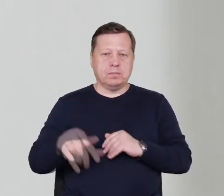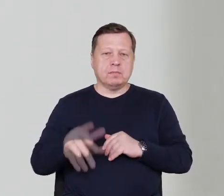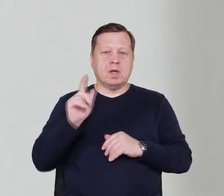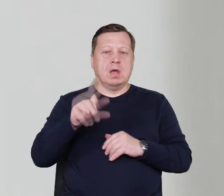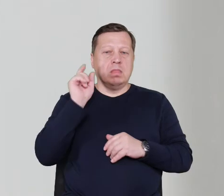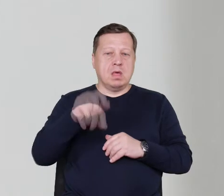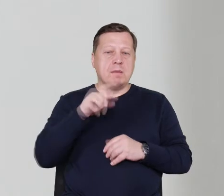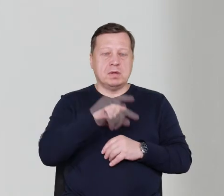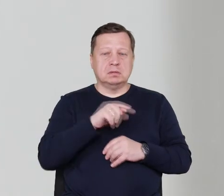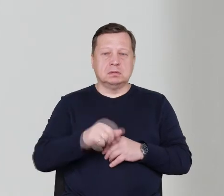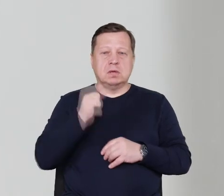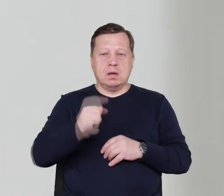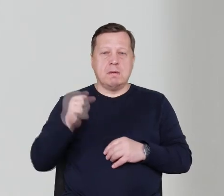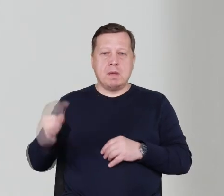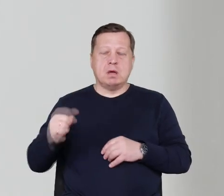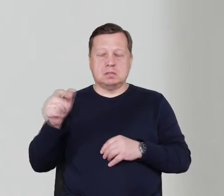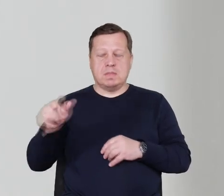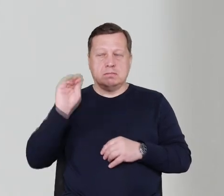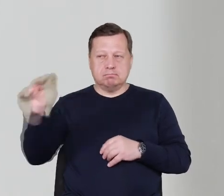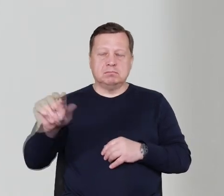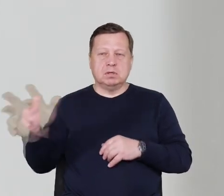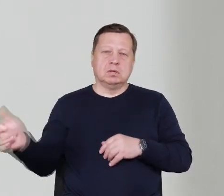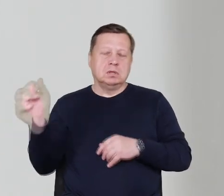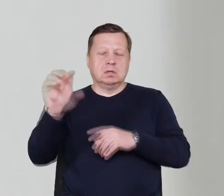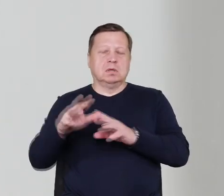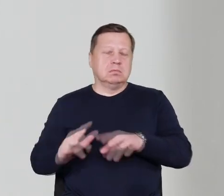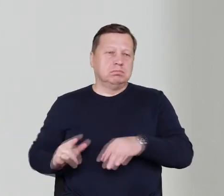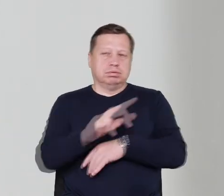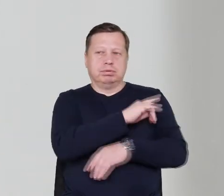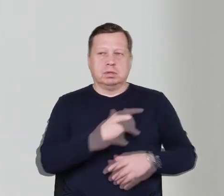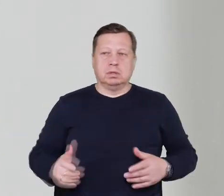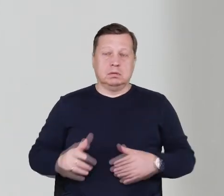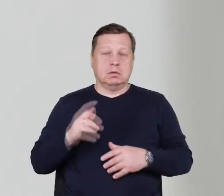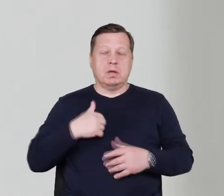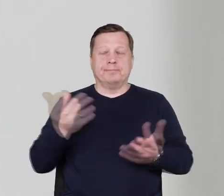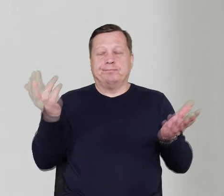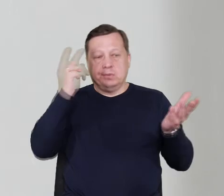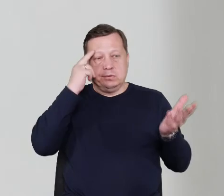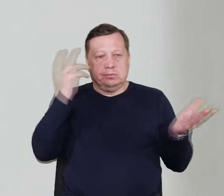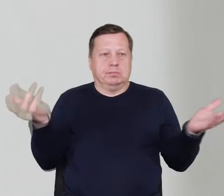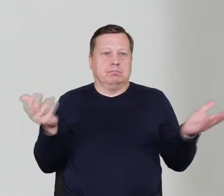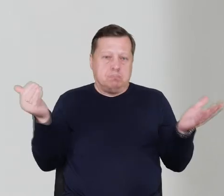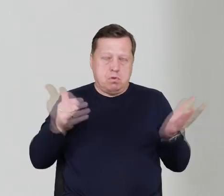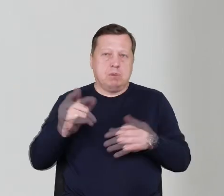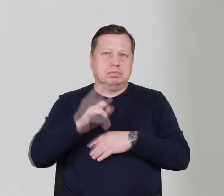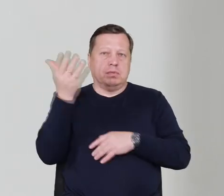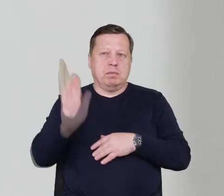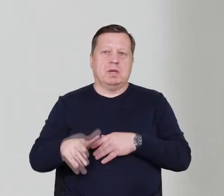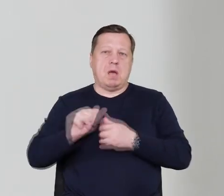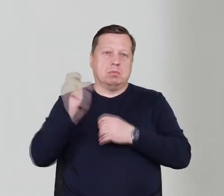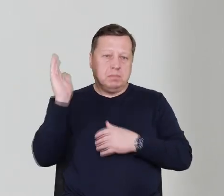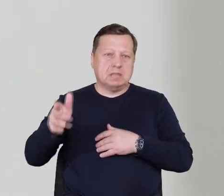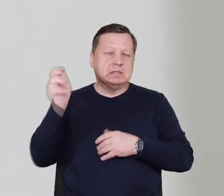ambasady Niemiec że ma jechać na lotnisko będzie ewakuowanych pewnie to rozumiem bo może nie wyjechać może może zostać zabity za tydzień czy